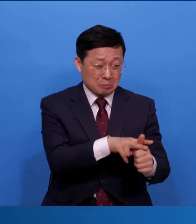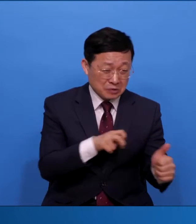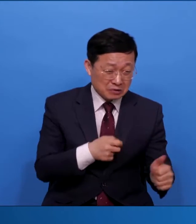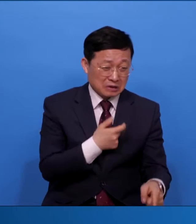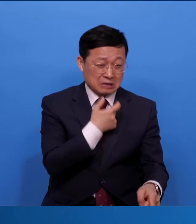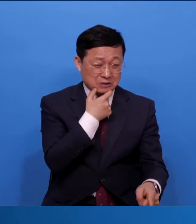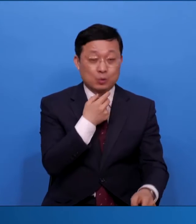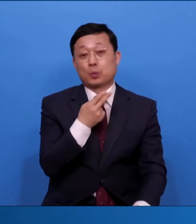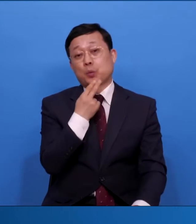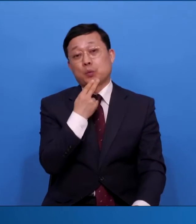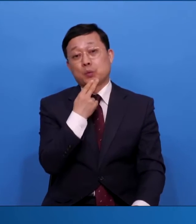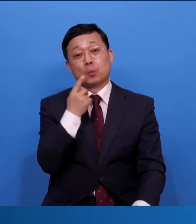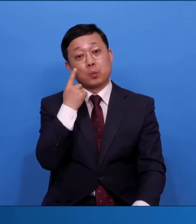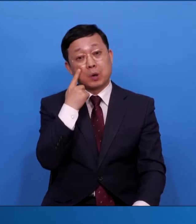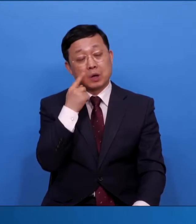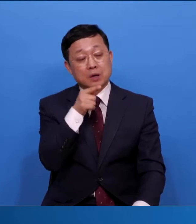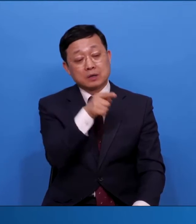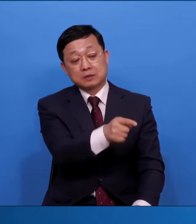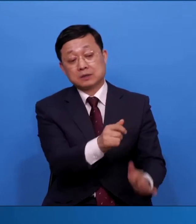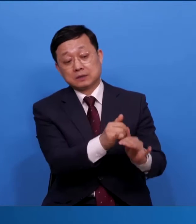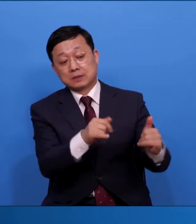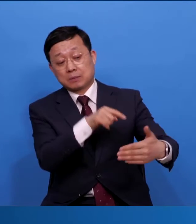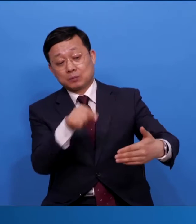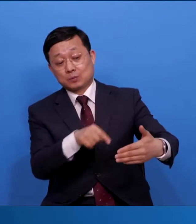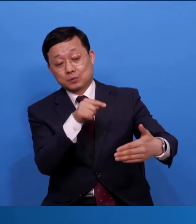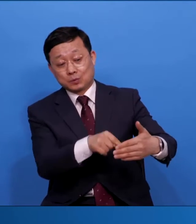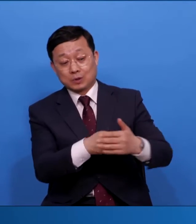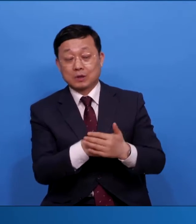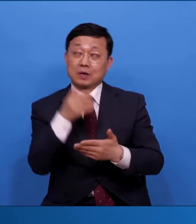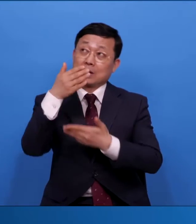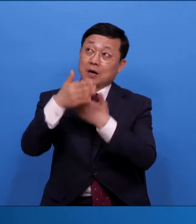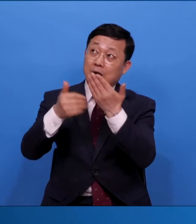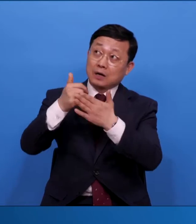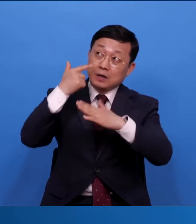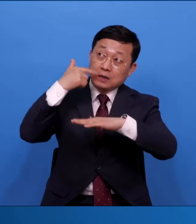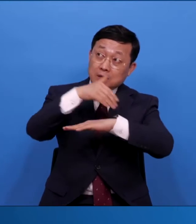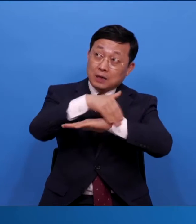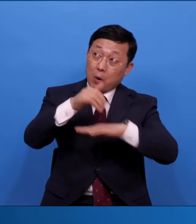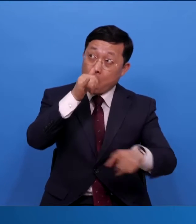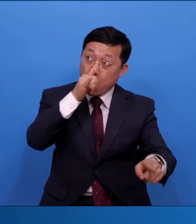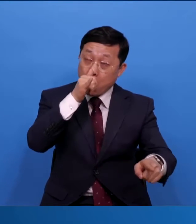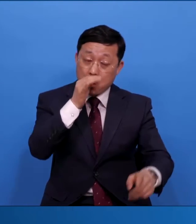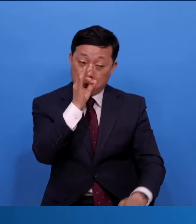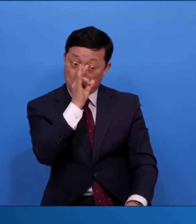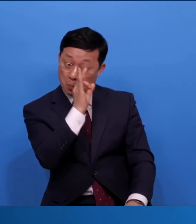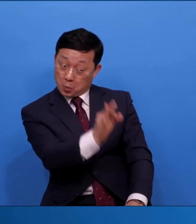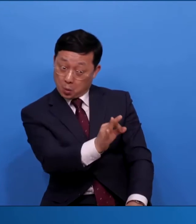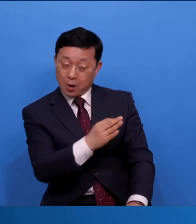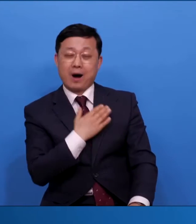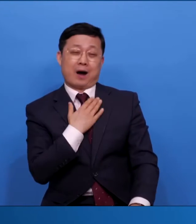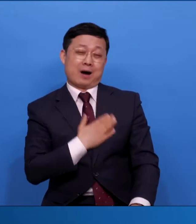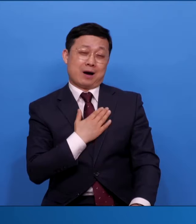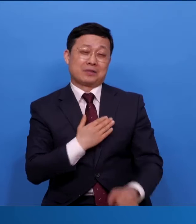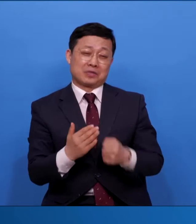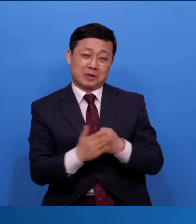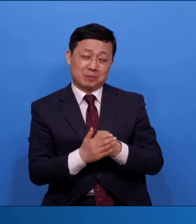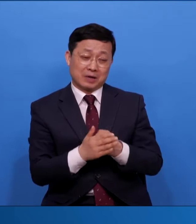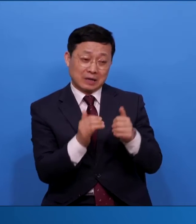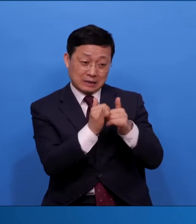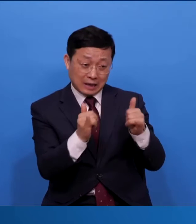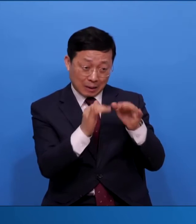왜 그렇습니까? 为什么? 그 사람 속에 하나님의 계획이 있다는 걸 알기 때문에.